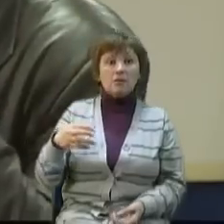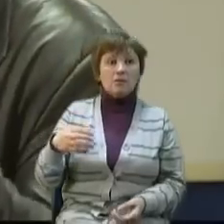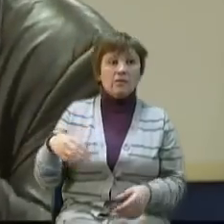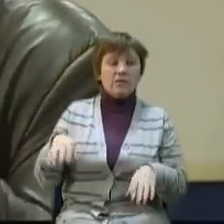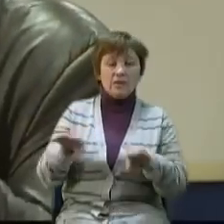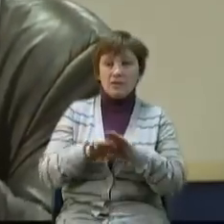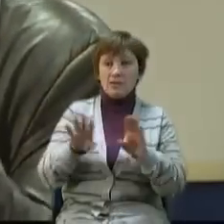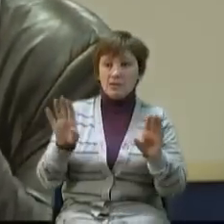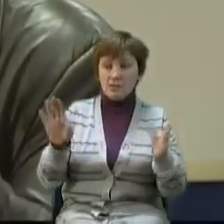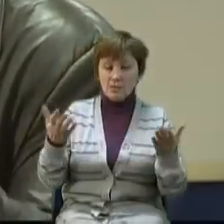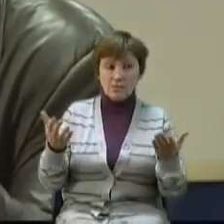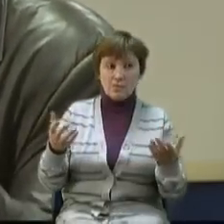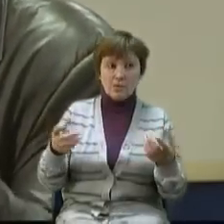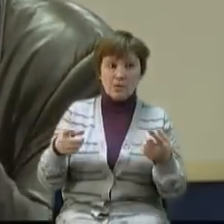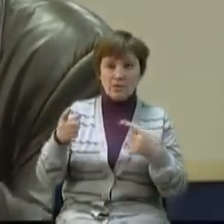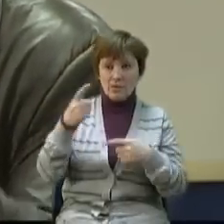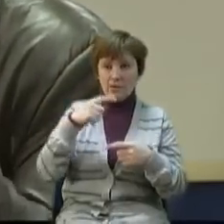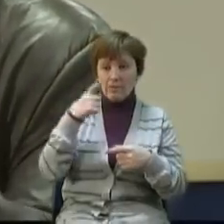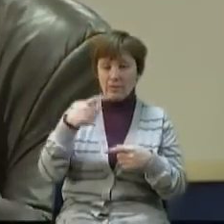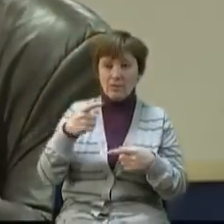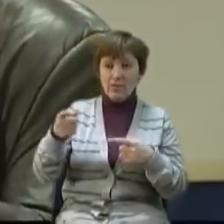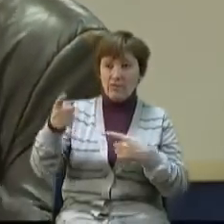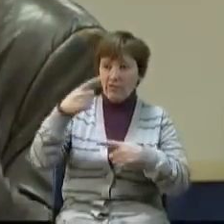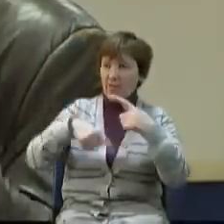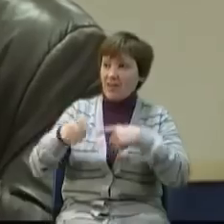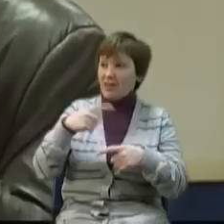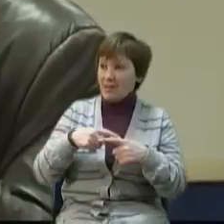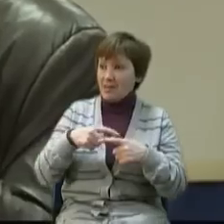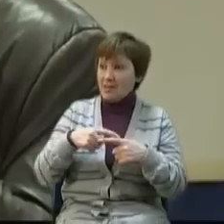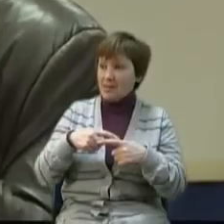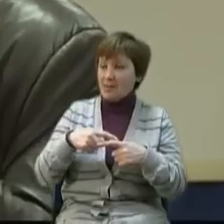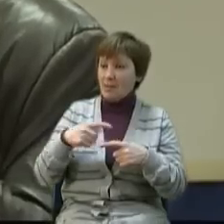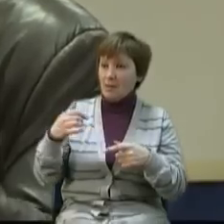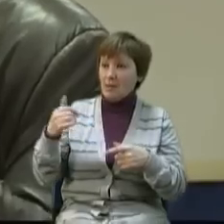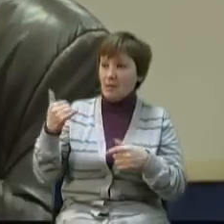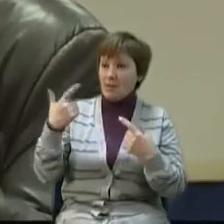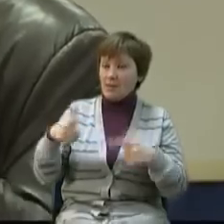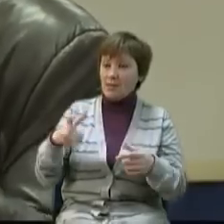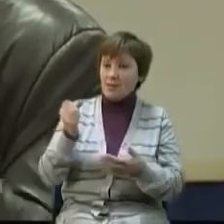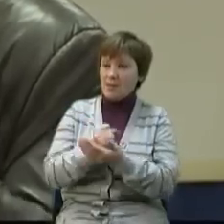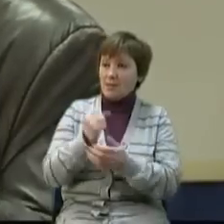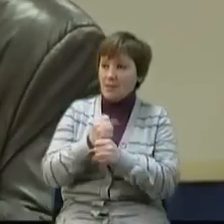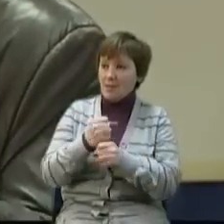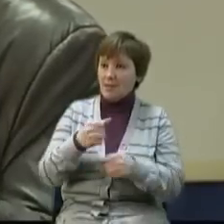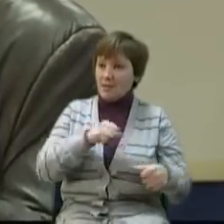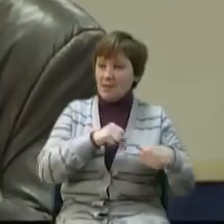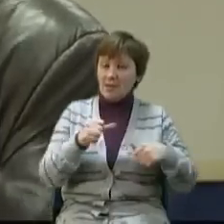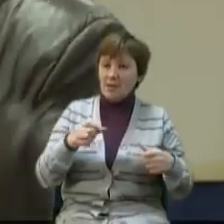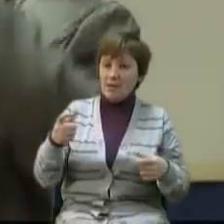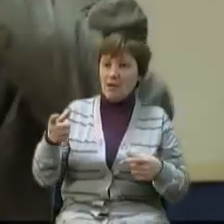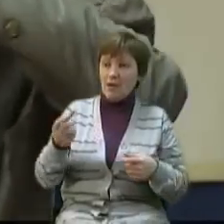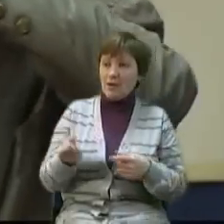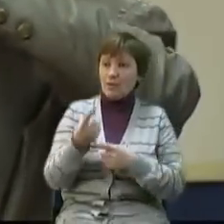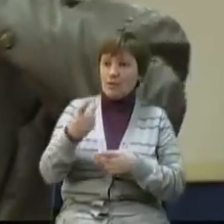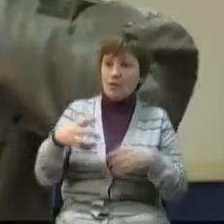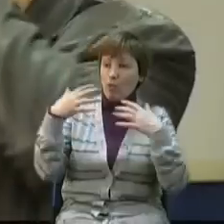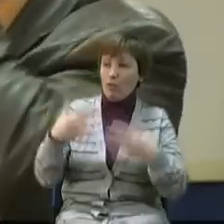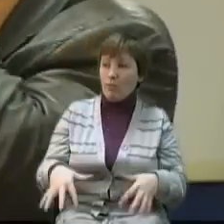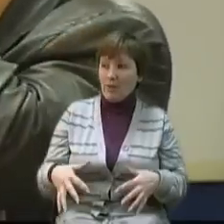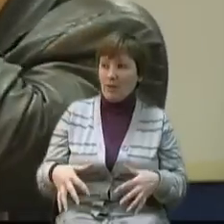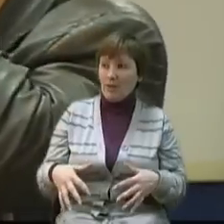я говорю, вернись, откуда ты не спал, и твори прежние дела. И я вдруг